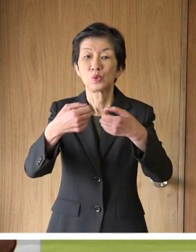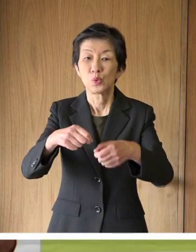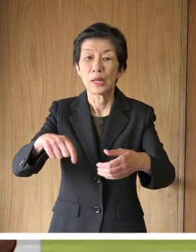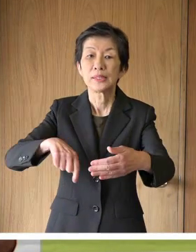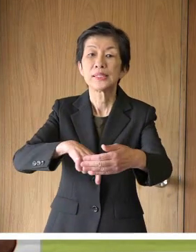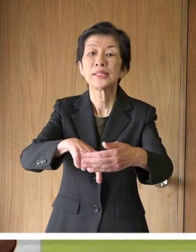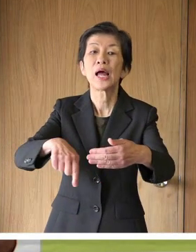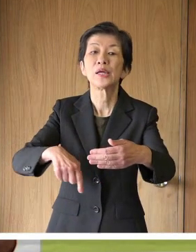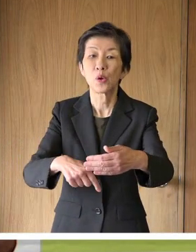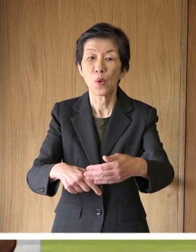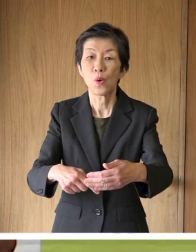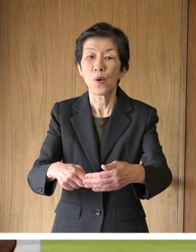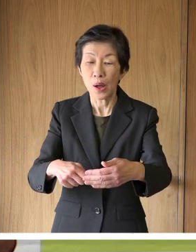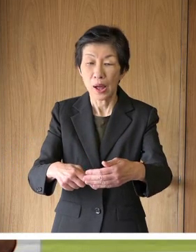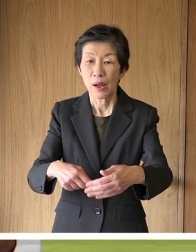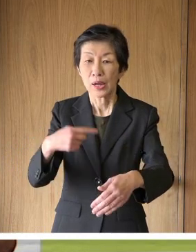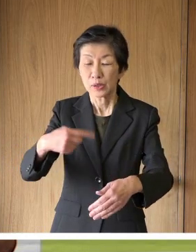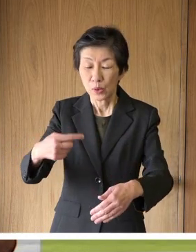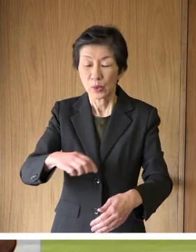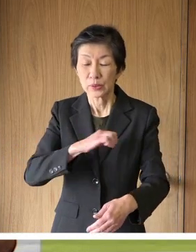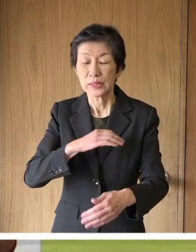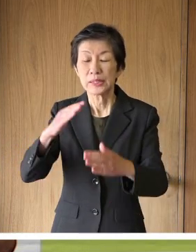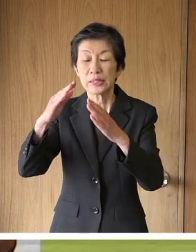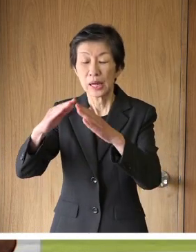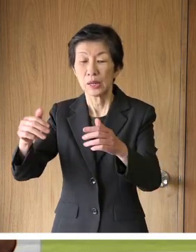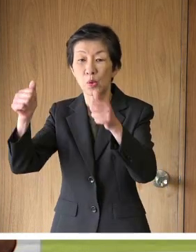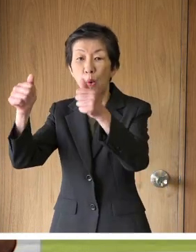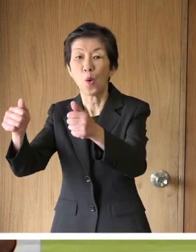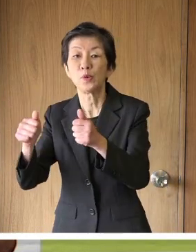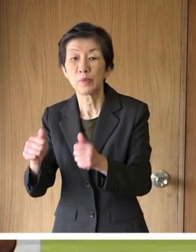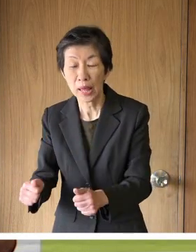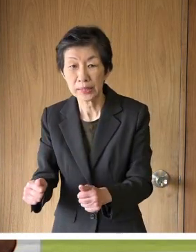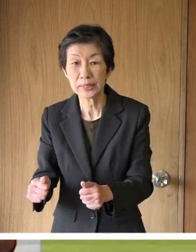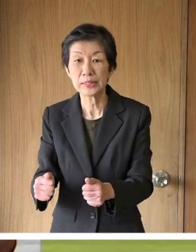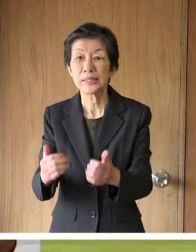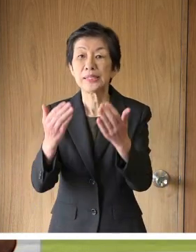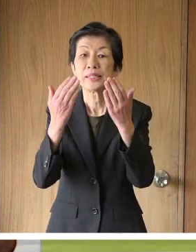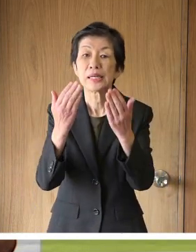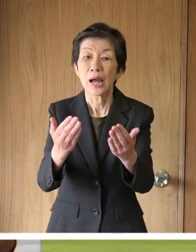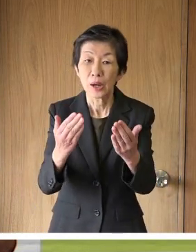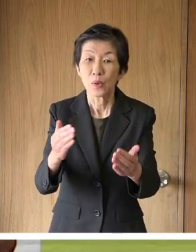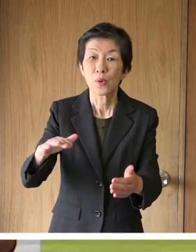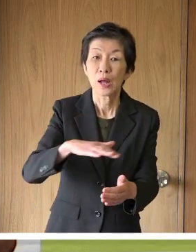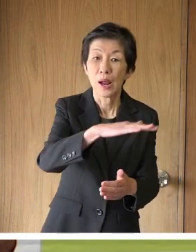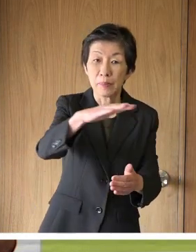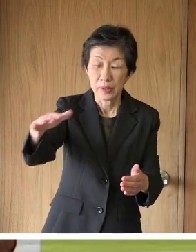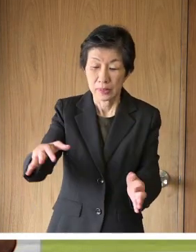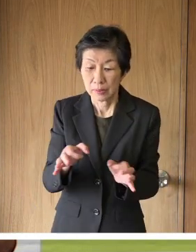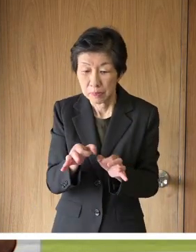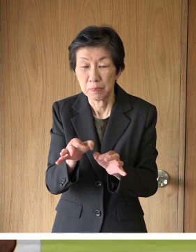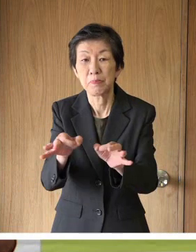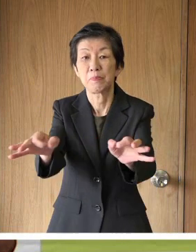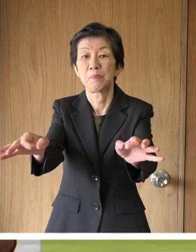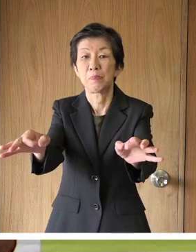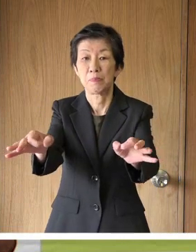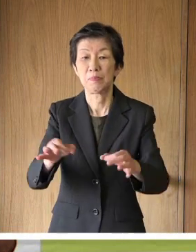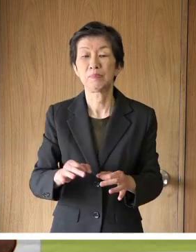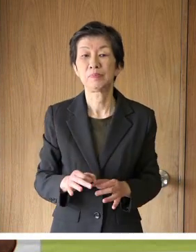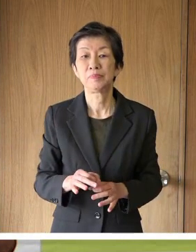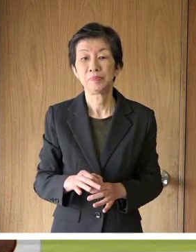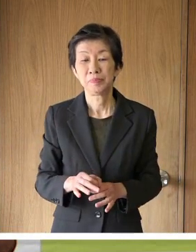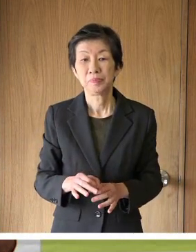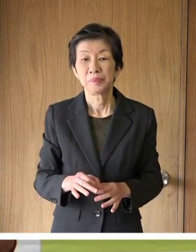は入間市教育委員会のホームページ学校から送信される一戦